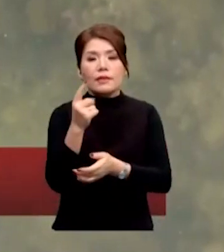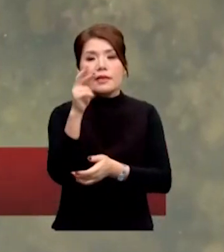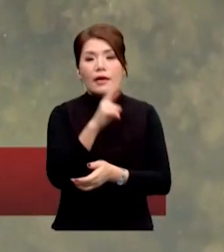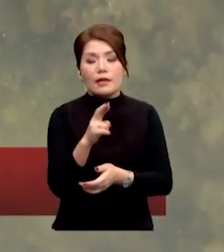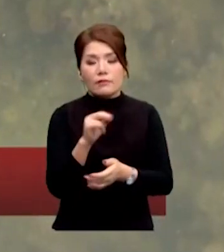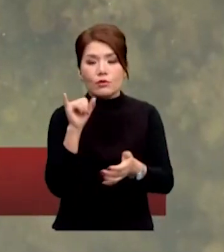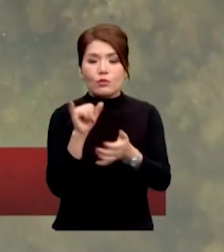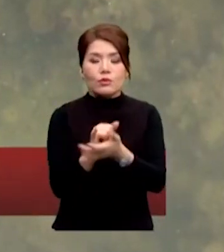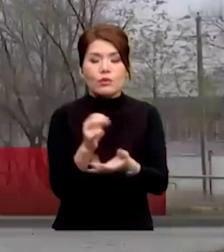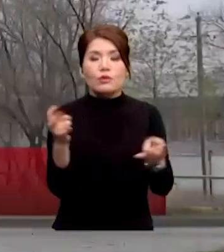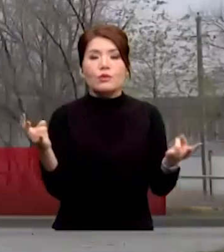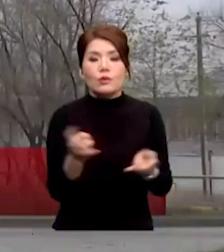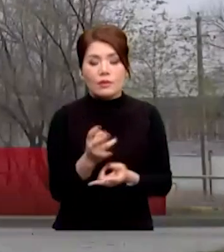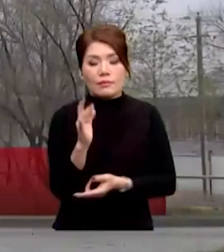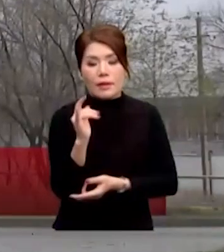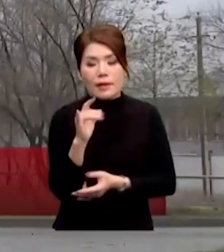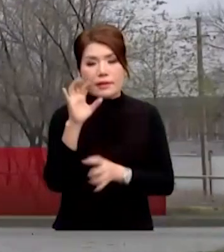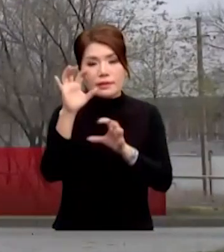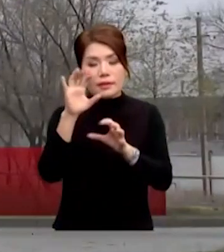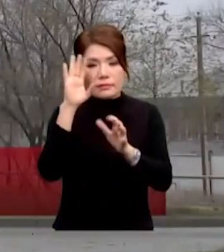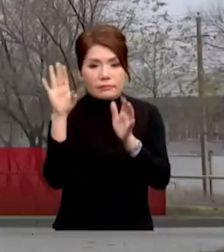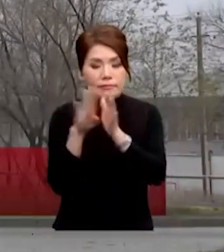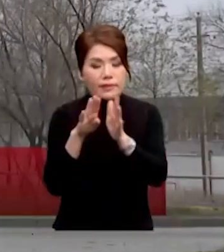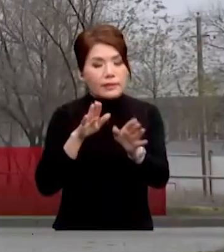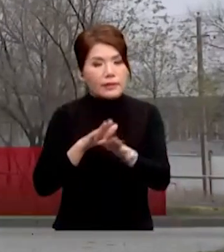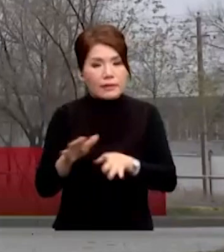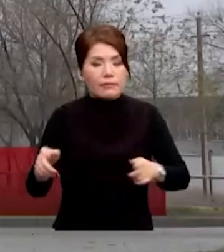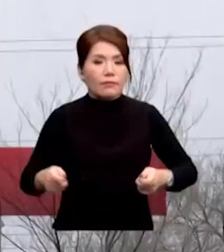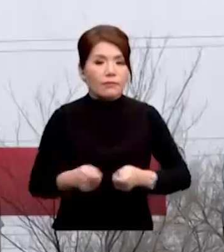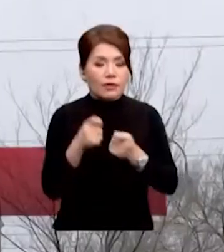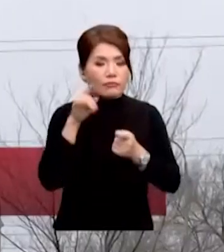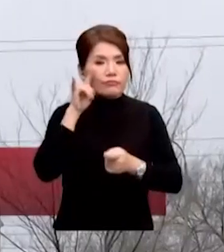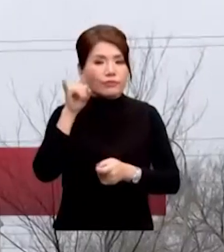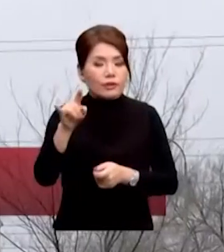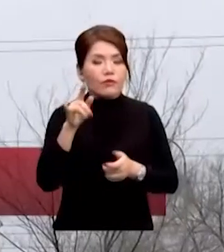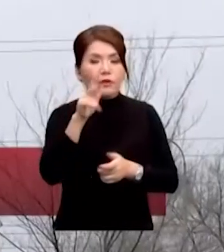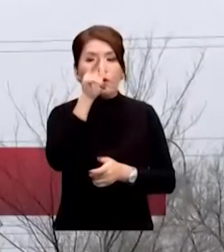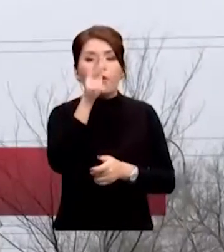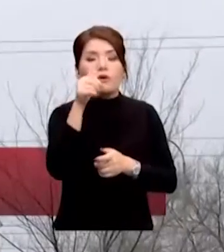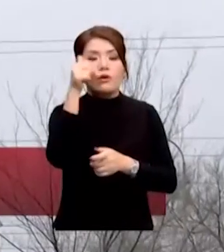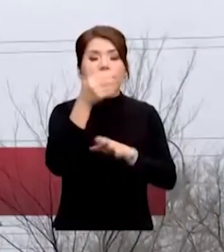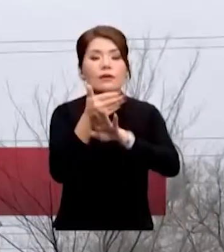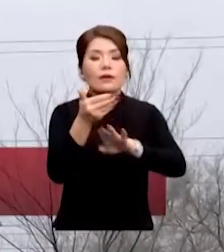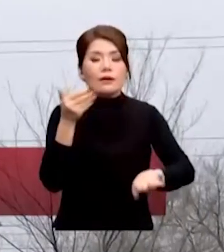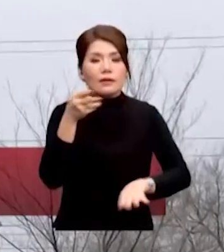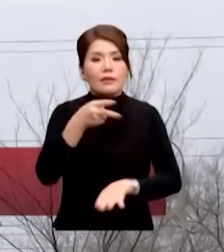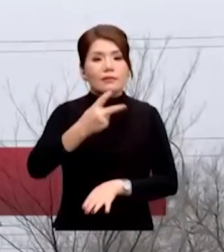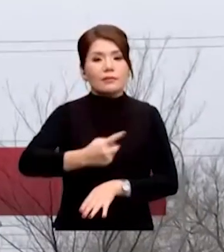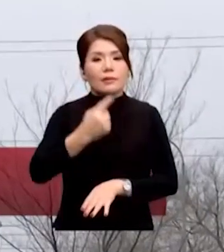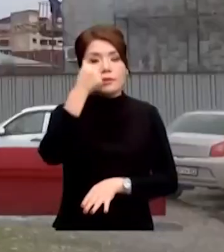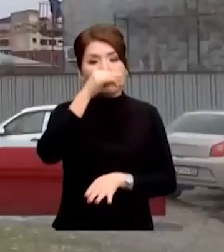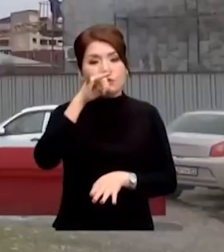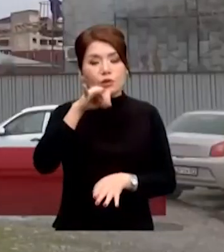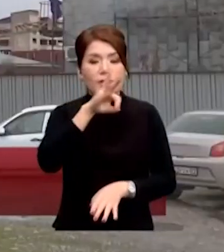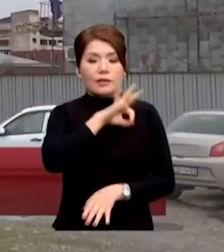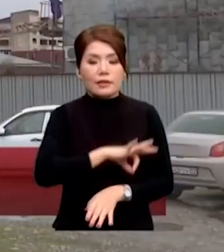кешікпей орнатуы тиіс болған. Бірақ олар заңға бағынбай, кодекске құлақ аспай отыр. Айтпақшы, 3 жыл бұрын қабылданып, бірақ 2021-дің шілдесінде